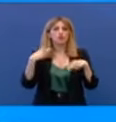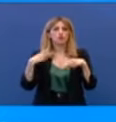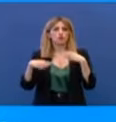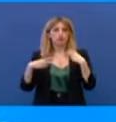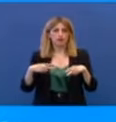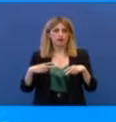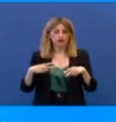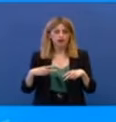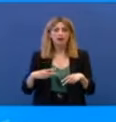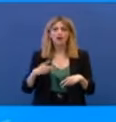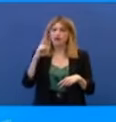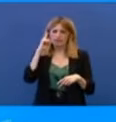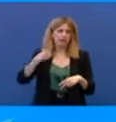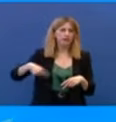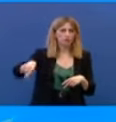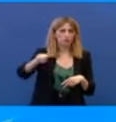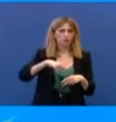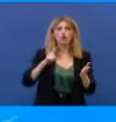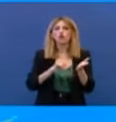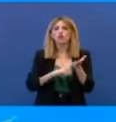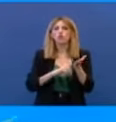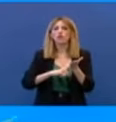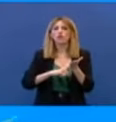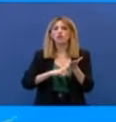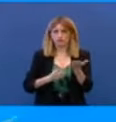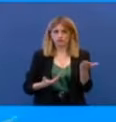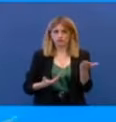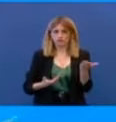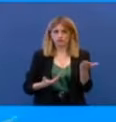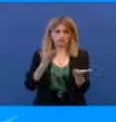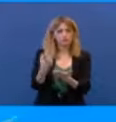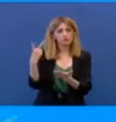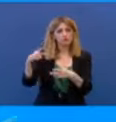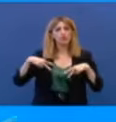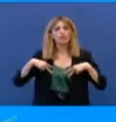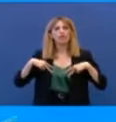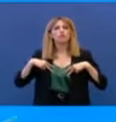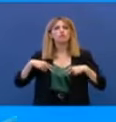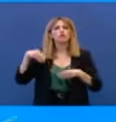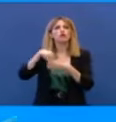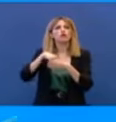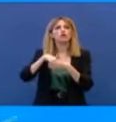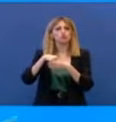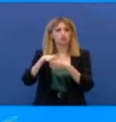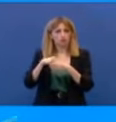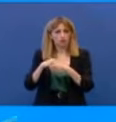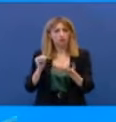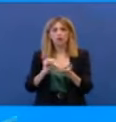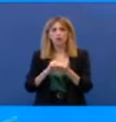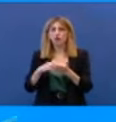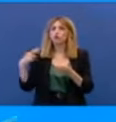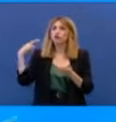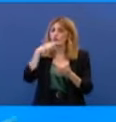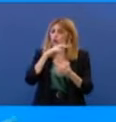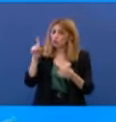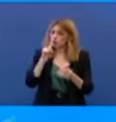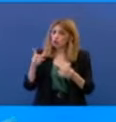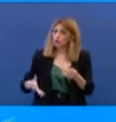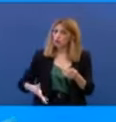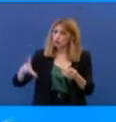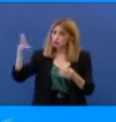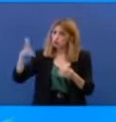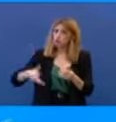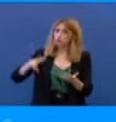νομοθετική πρωτοβουλία του Υπουργείου Εσωτερικών, με την πλήρη στήριξη του Πρωθυπουργού της χώρας Κυριάκου Μητσοτάκη και σε συνεργασία με το